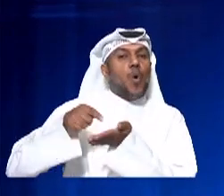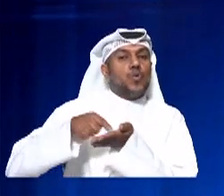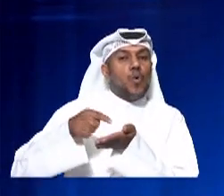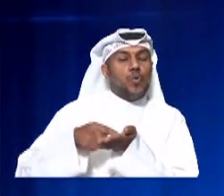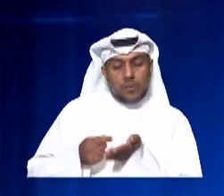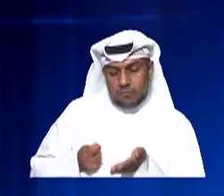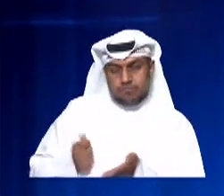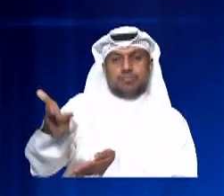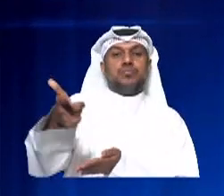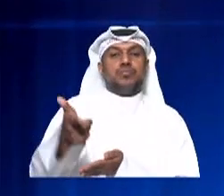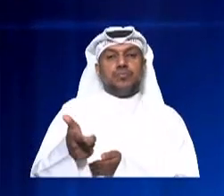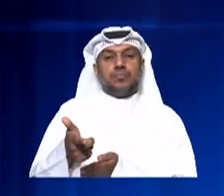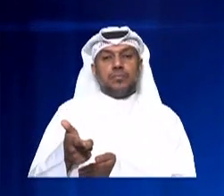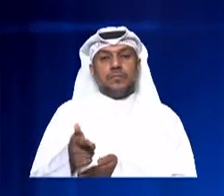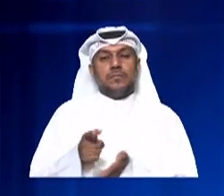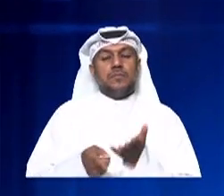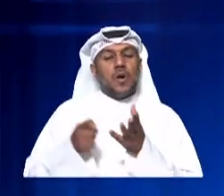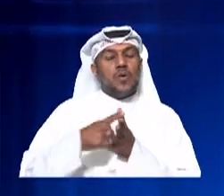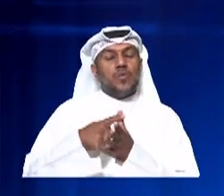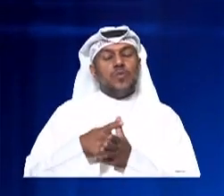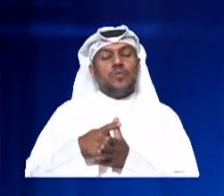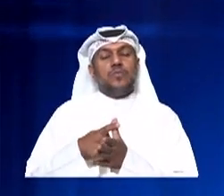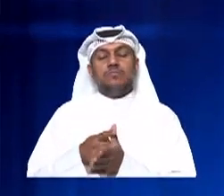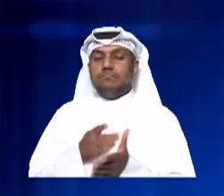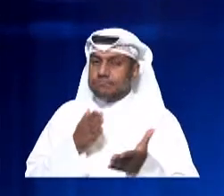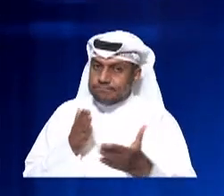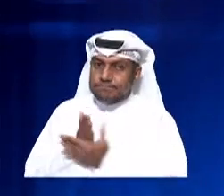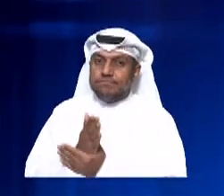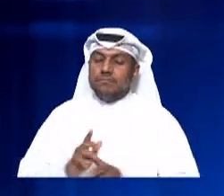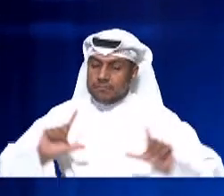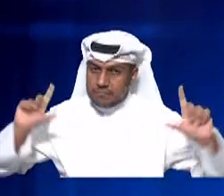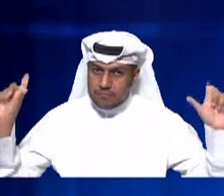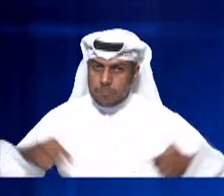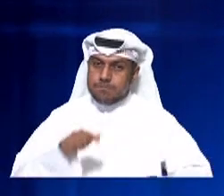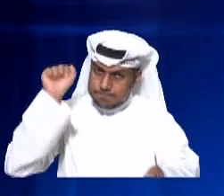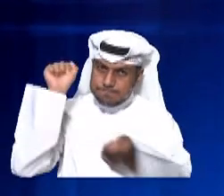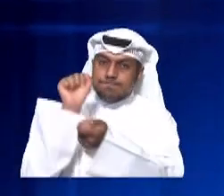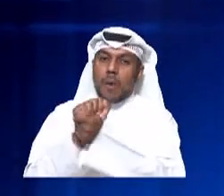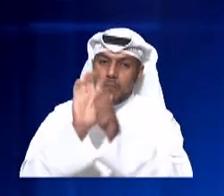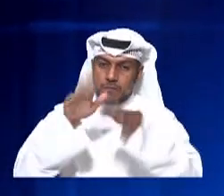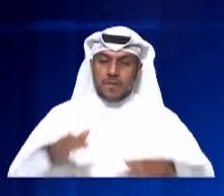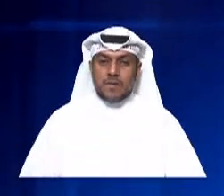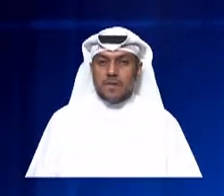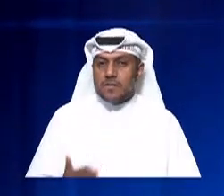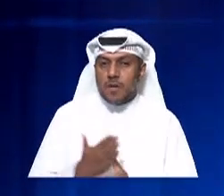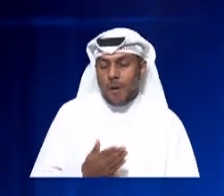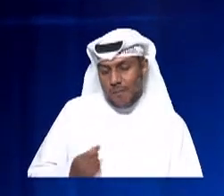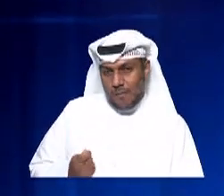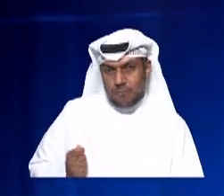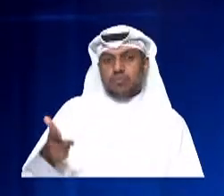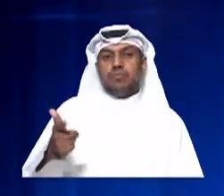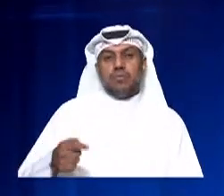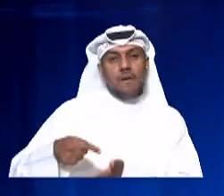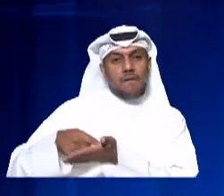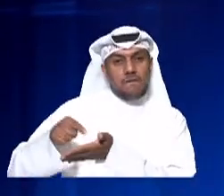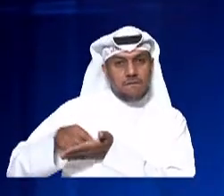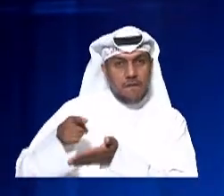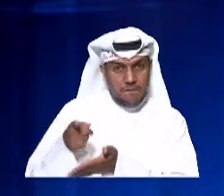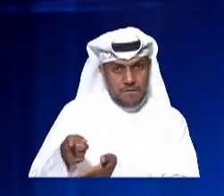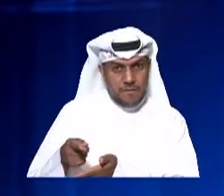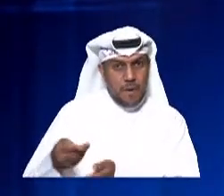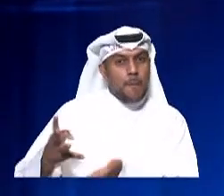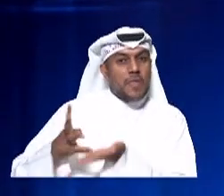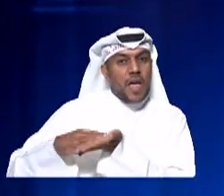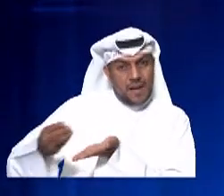للقانون. وقالت الوزارة في بيان للإدارة العامة للعلاقات والإعلام الأمني أنه بعد استصدار إذن من